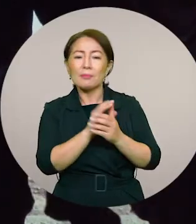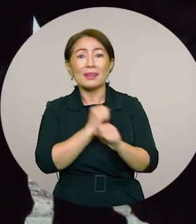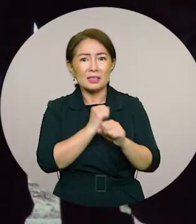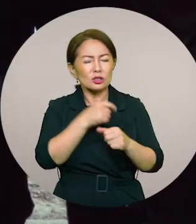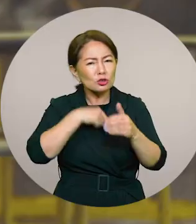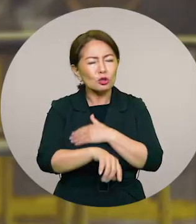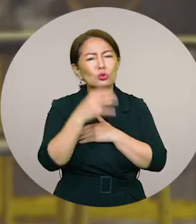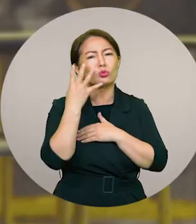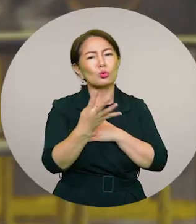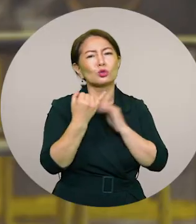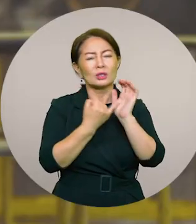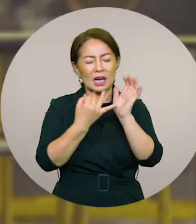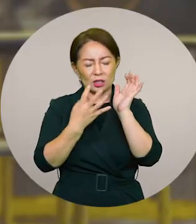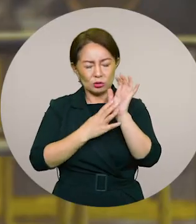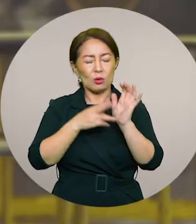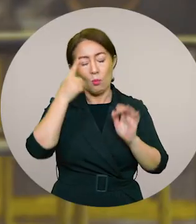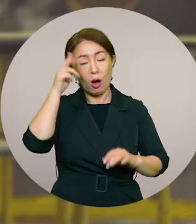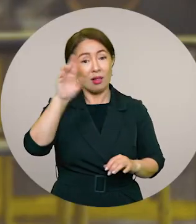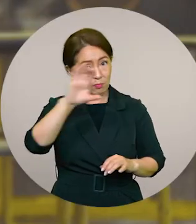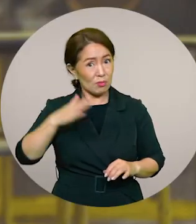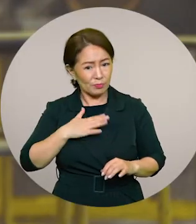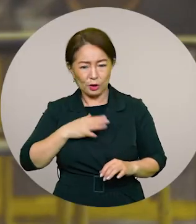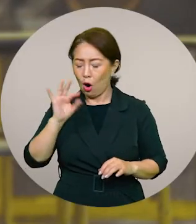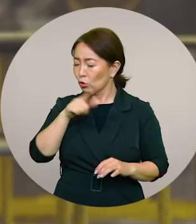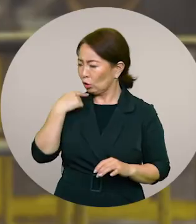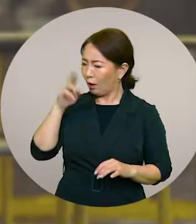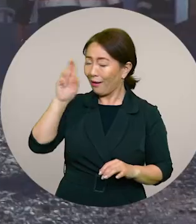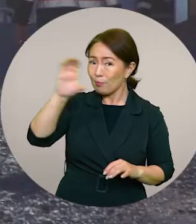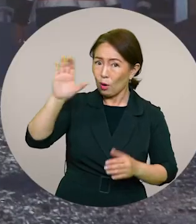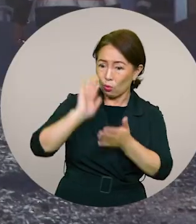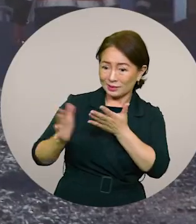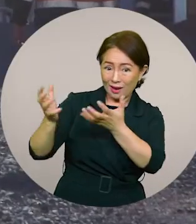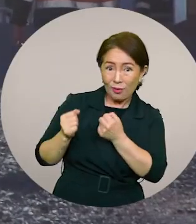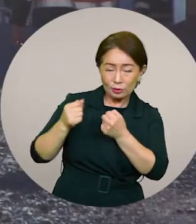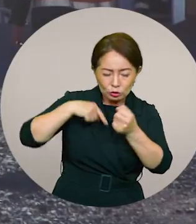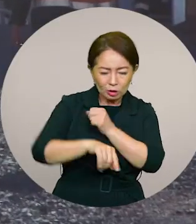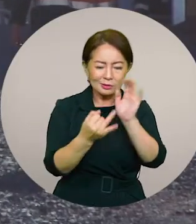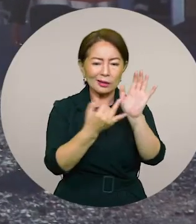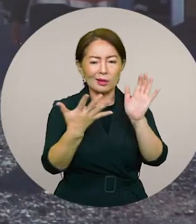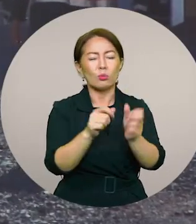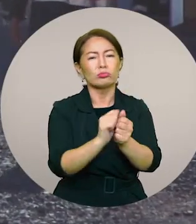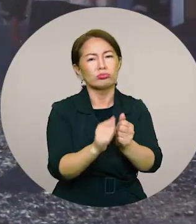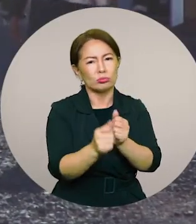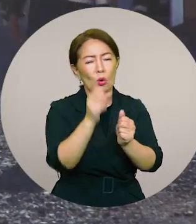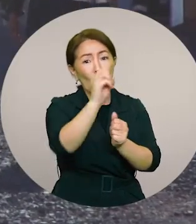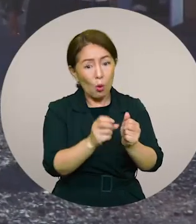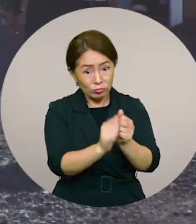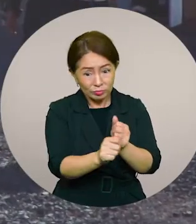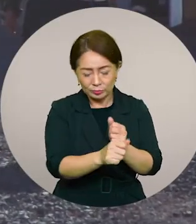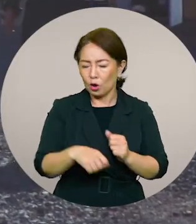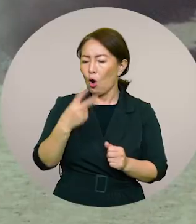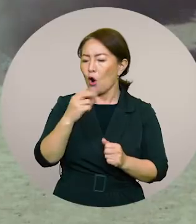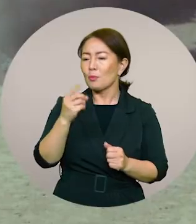Тэдний 469 нь үндэсний компаниуд. Оюу толгой эдгээр компанид худалдан авалтынхаа 75%-ийг зарцуулж 2010